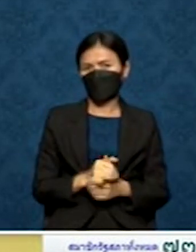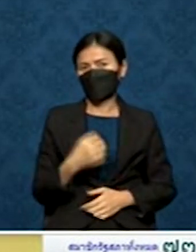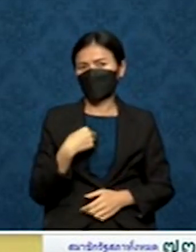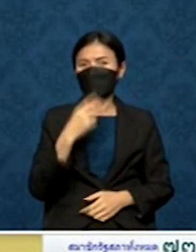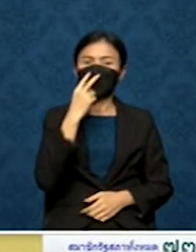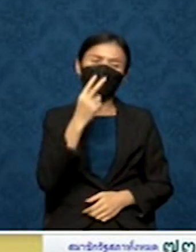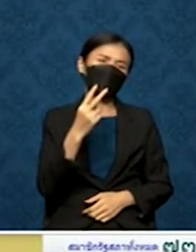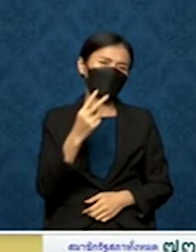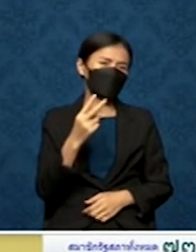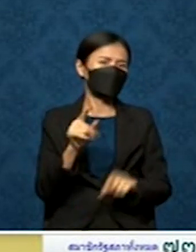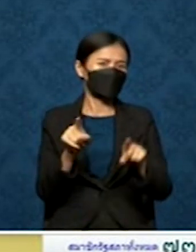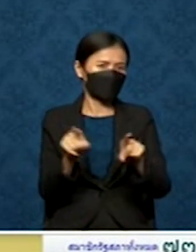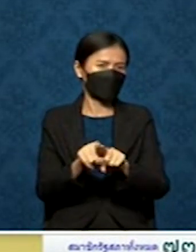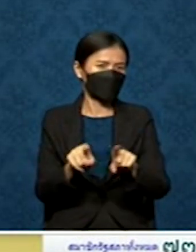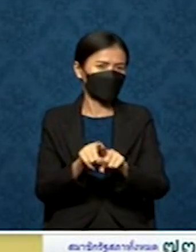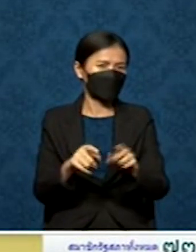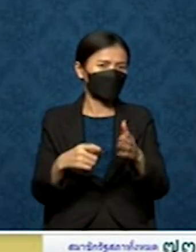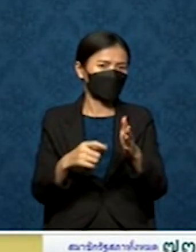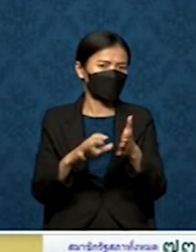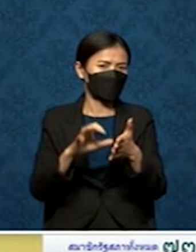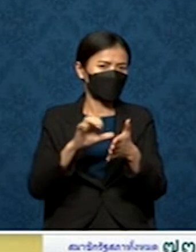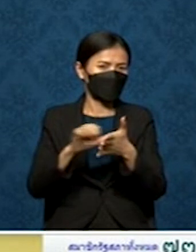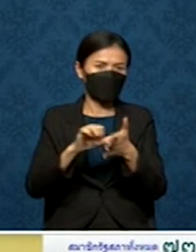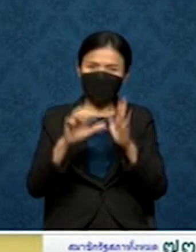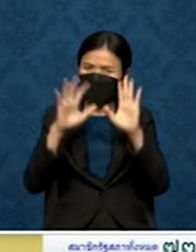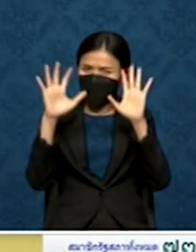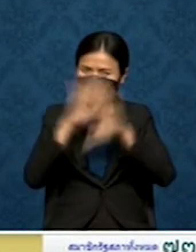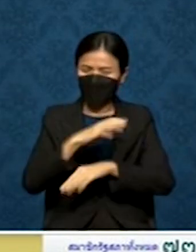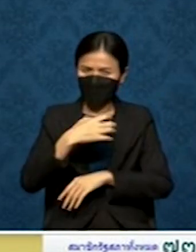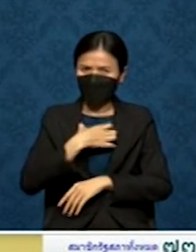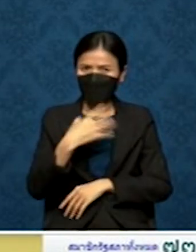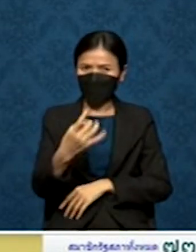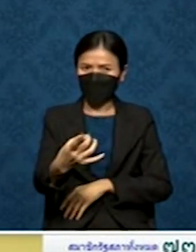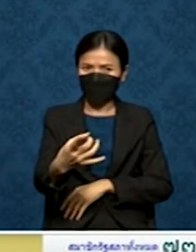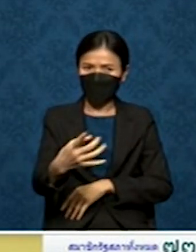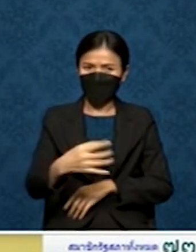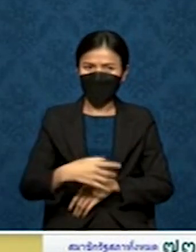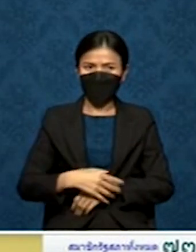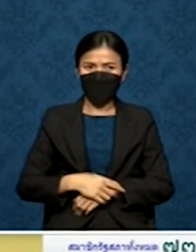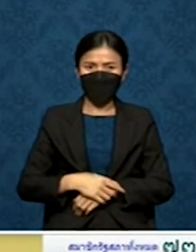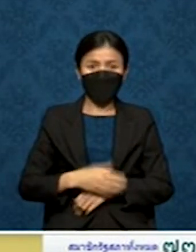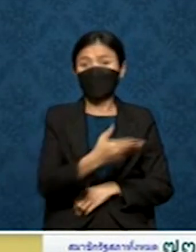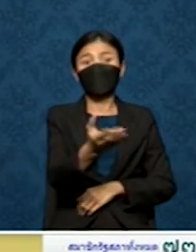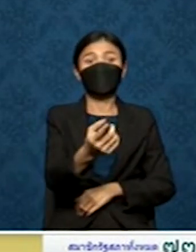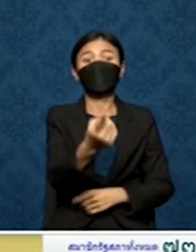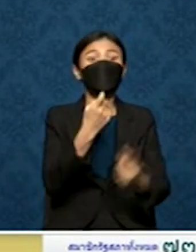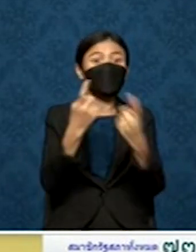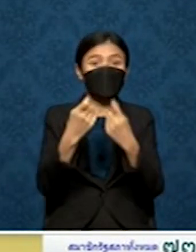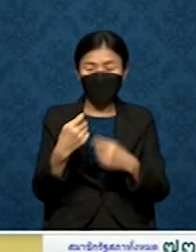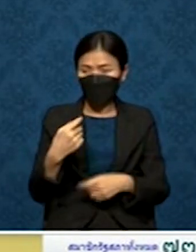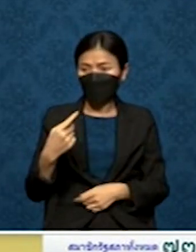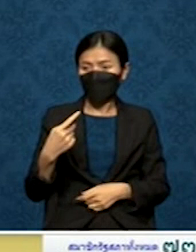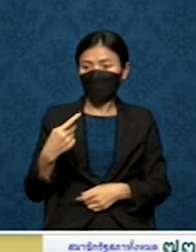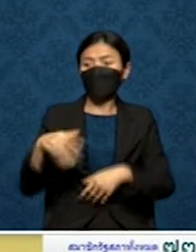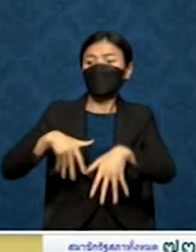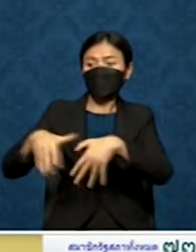ฏิบัติที่น่าจะทำให้เกิดผลนะฮะท่านเรียกร้องเหลือเกินประชาชนได้อะไรก็นี่ไงฮะ